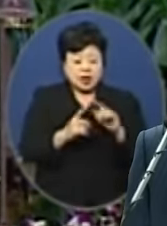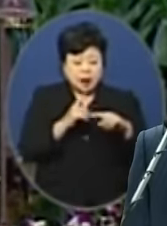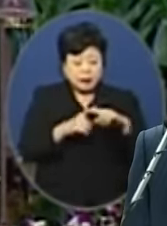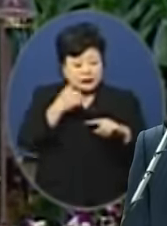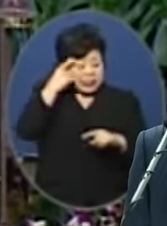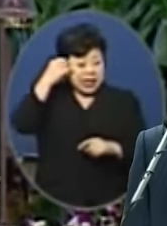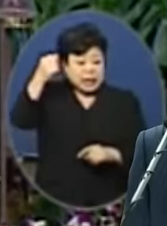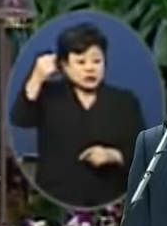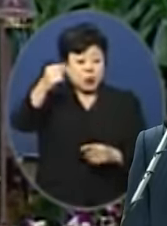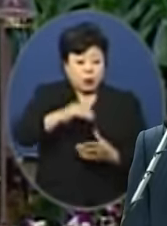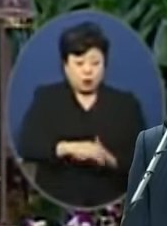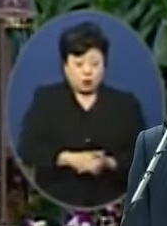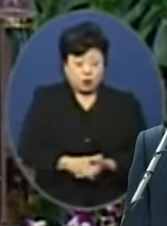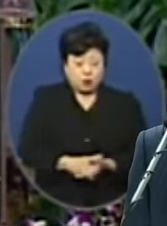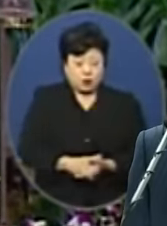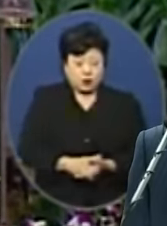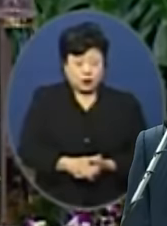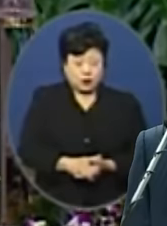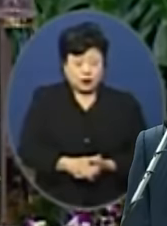생각을 가져야